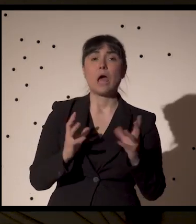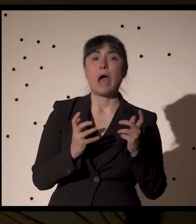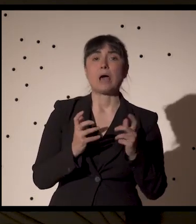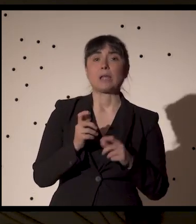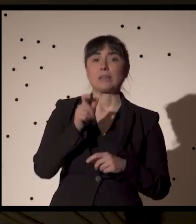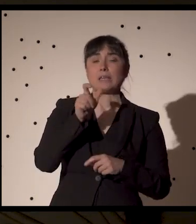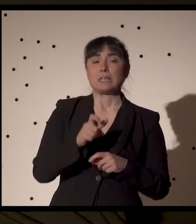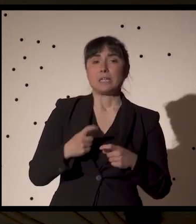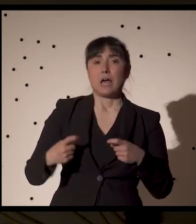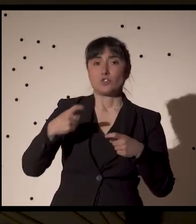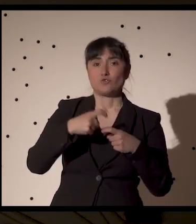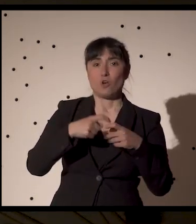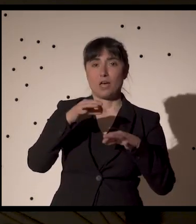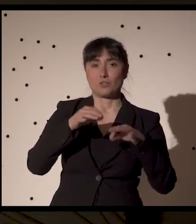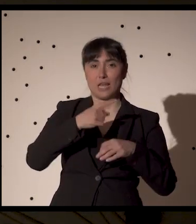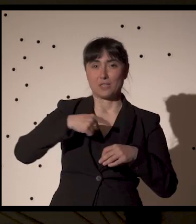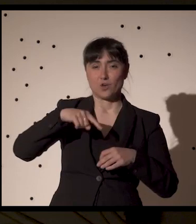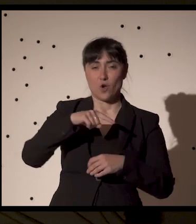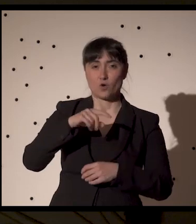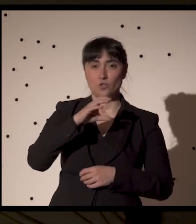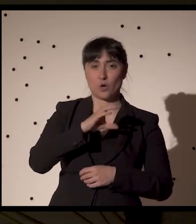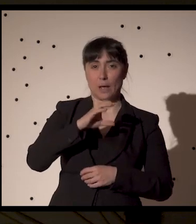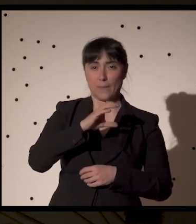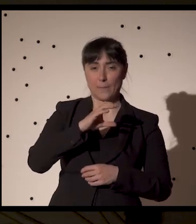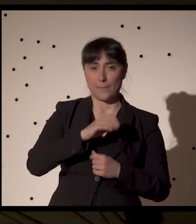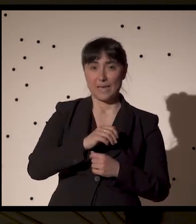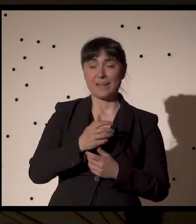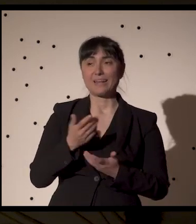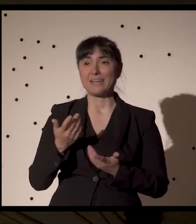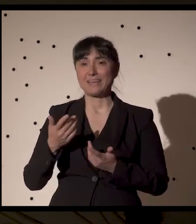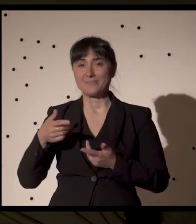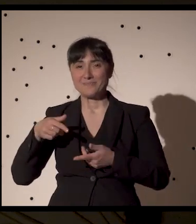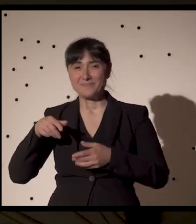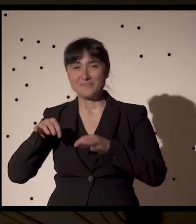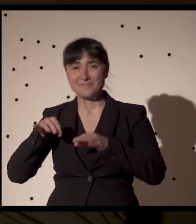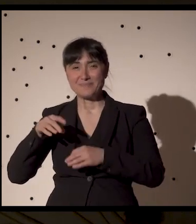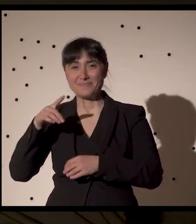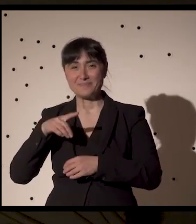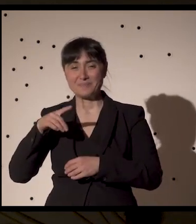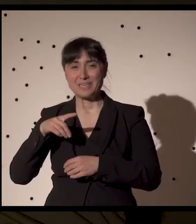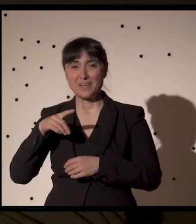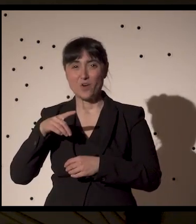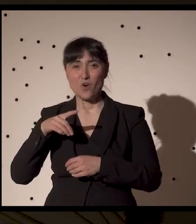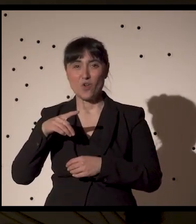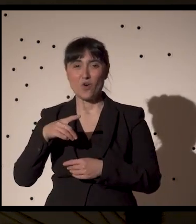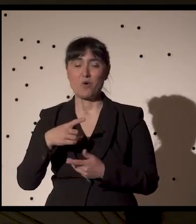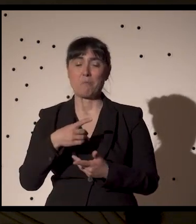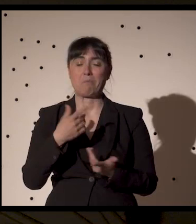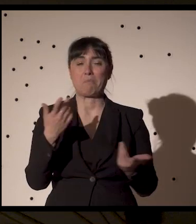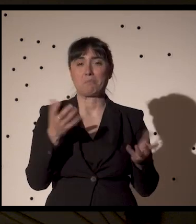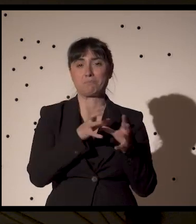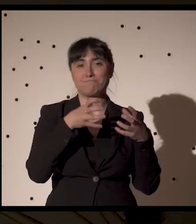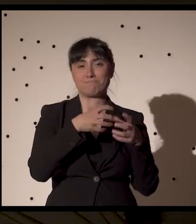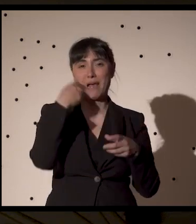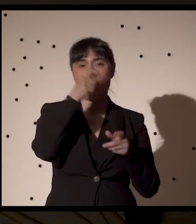aveva dedicato al Piccolo Teatro di Milano e il magnifico cast di attori che ha selezionato